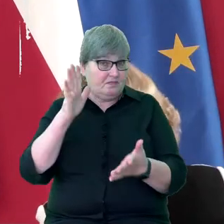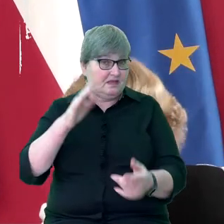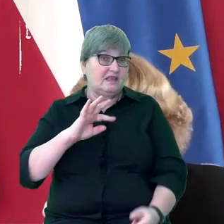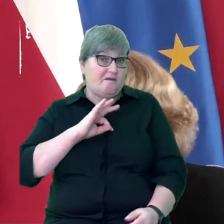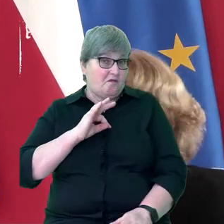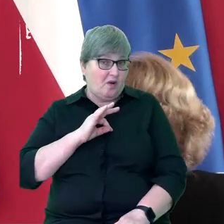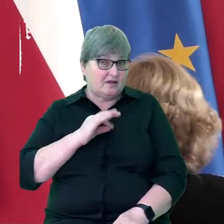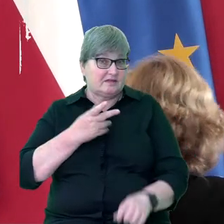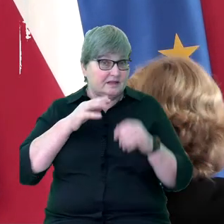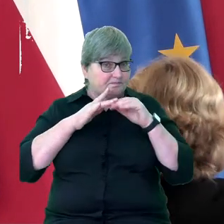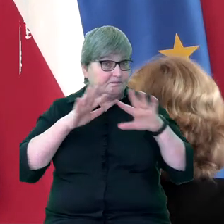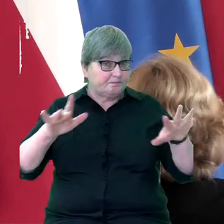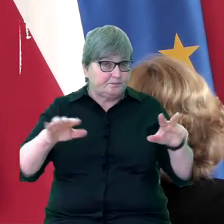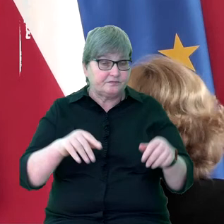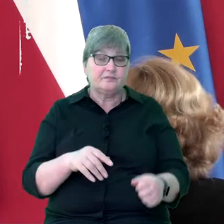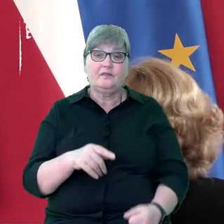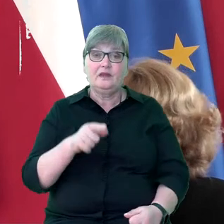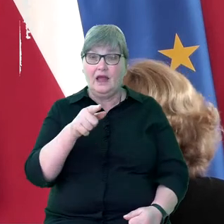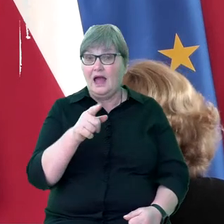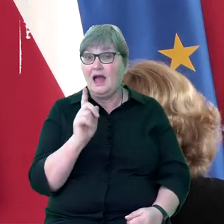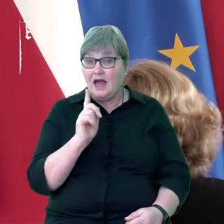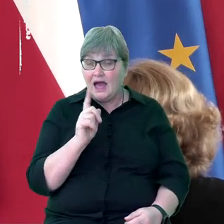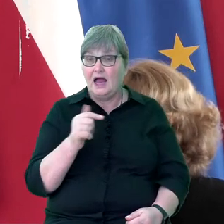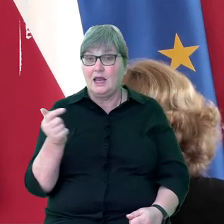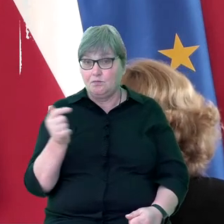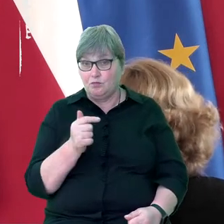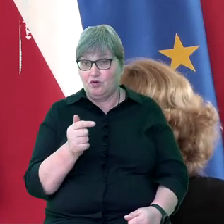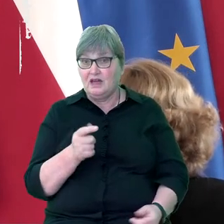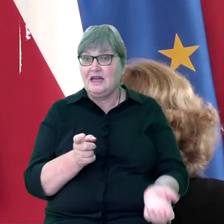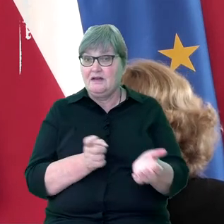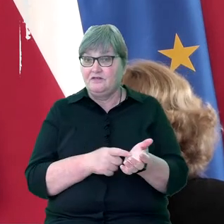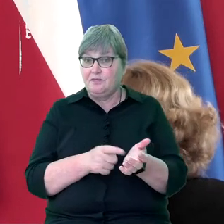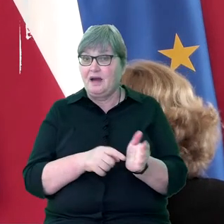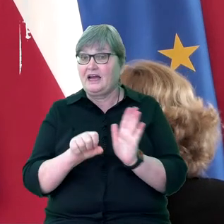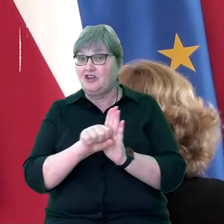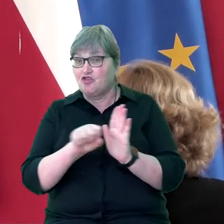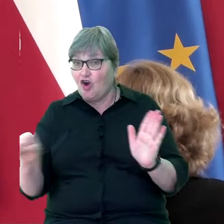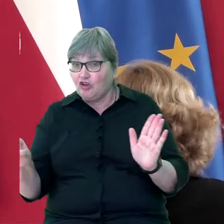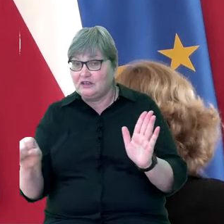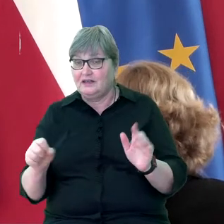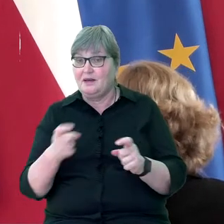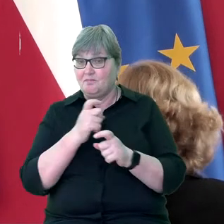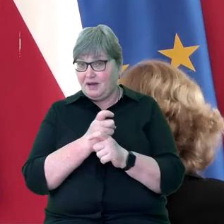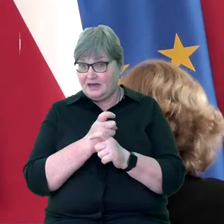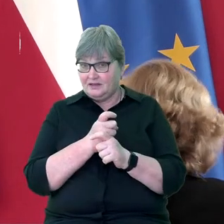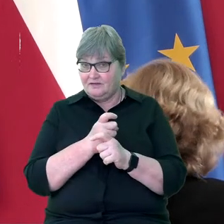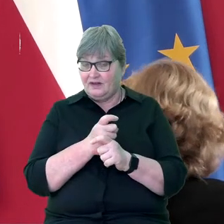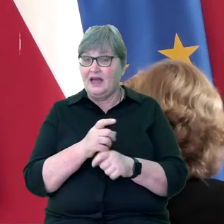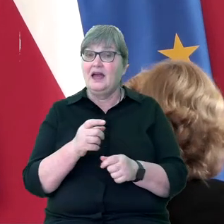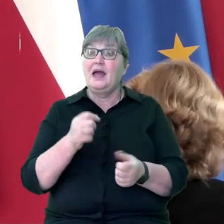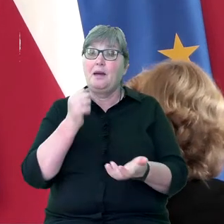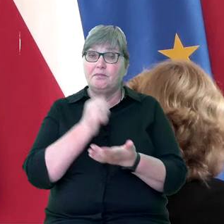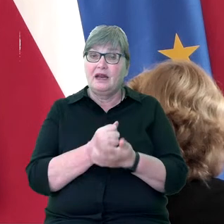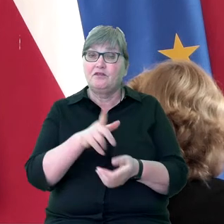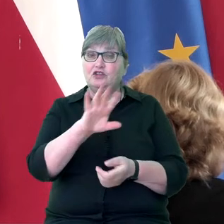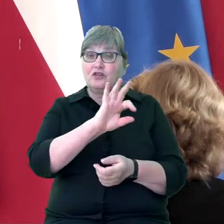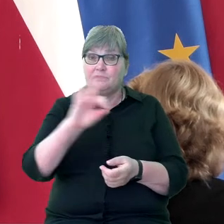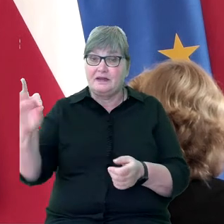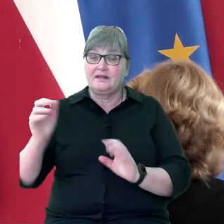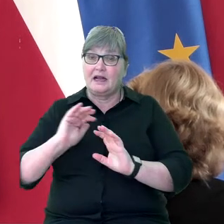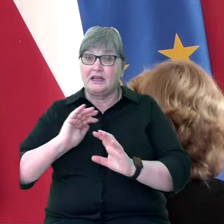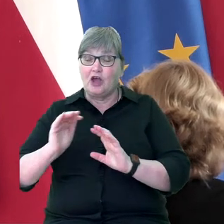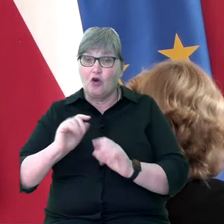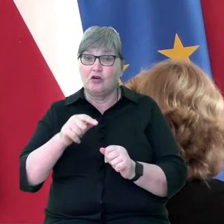Jednocześnie miał też pewne roszczenia wobec państwa, prawo do specjalnej ochrony, prawo do uposażenia, do emerytury, a